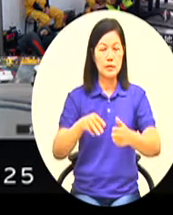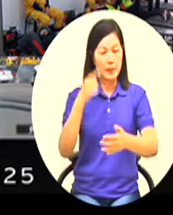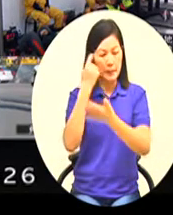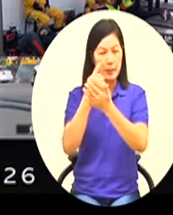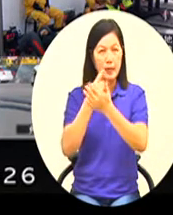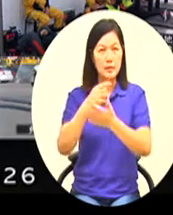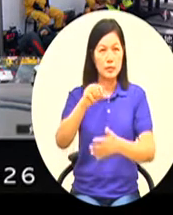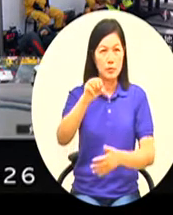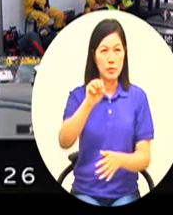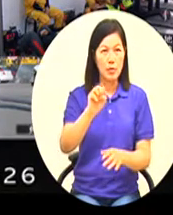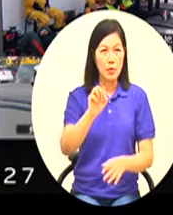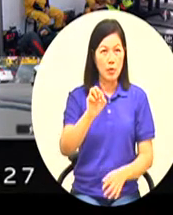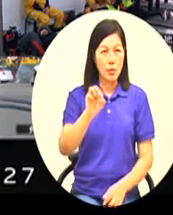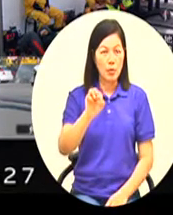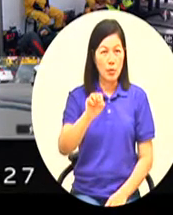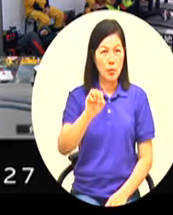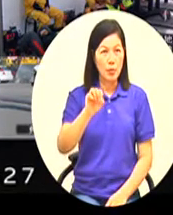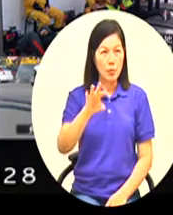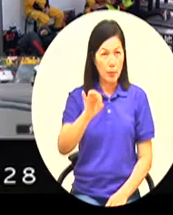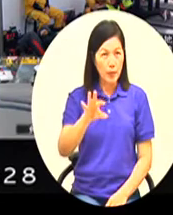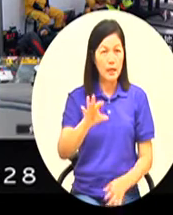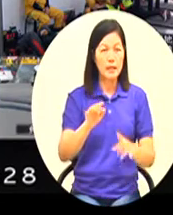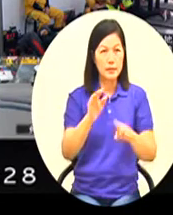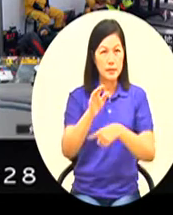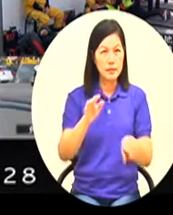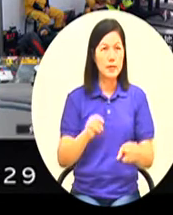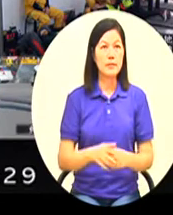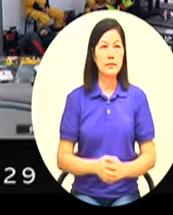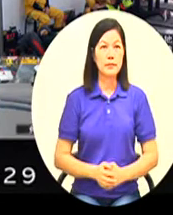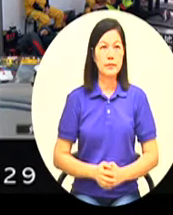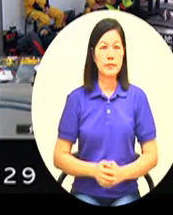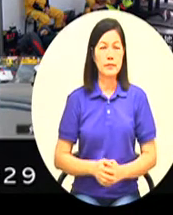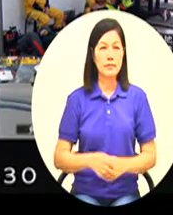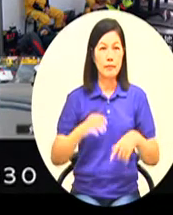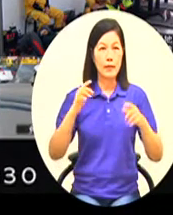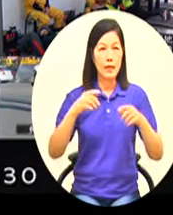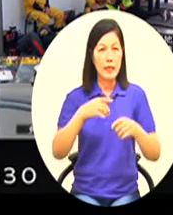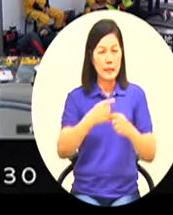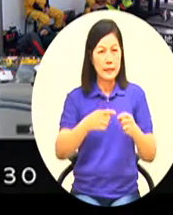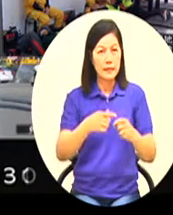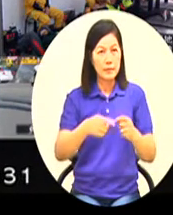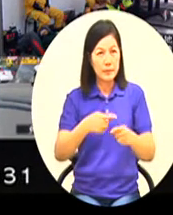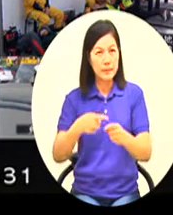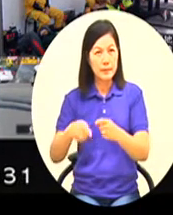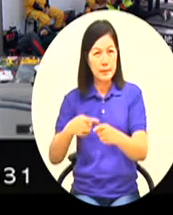500人次，常年训练测验